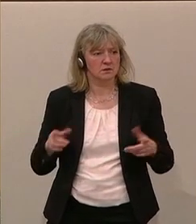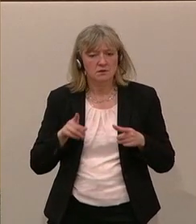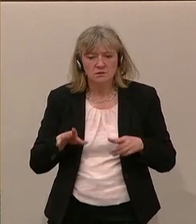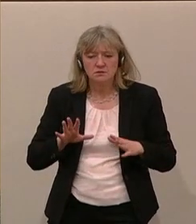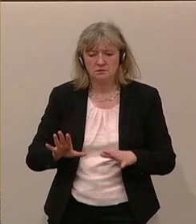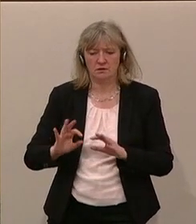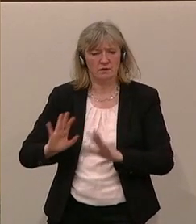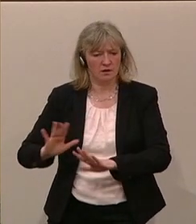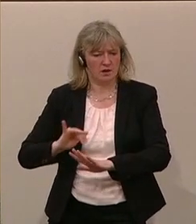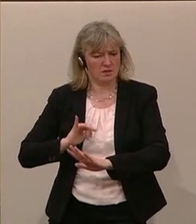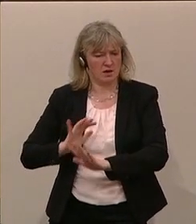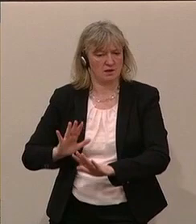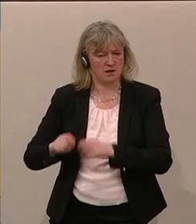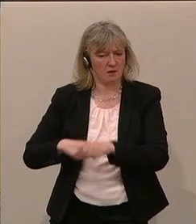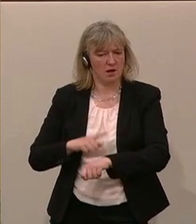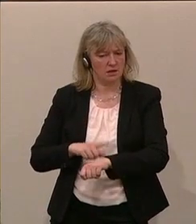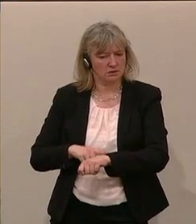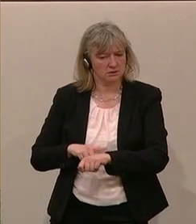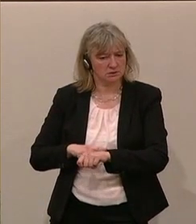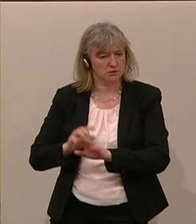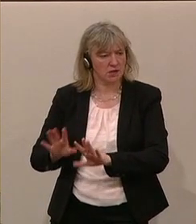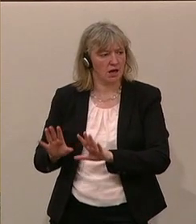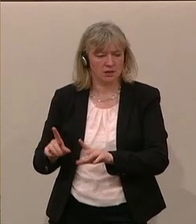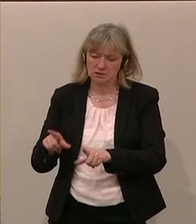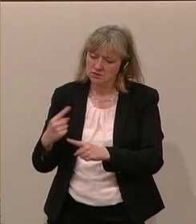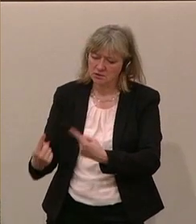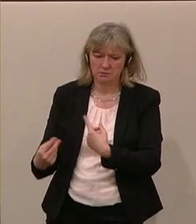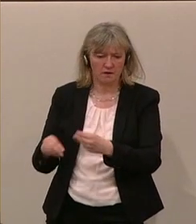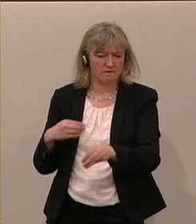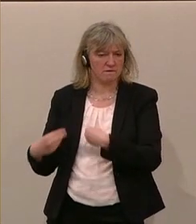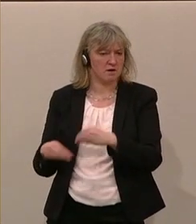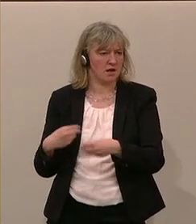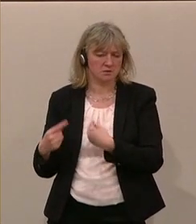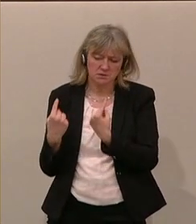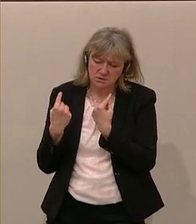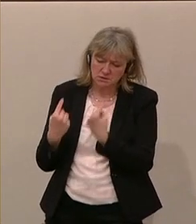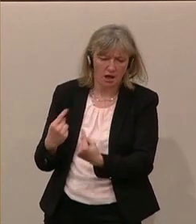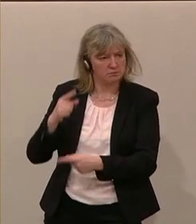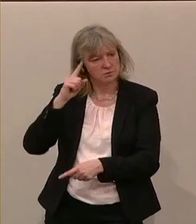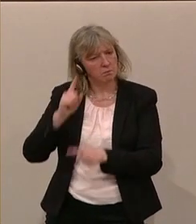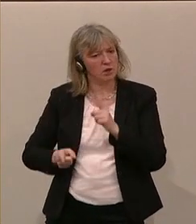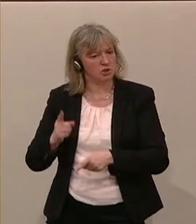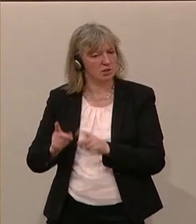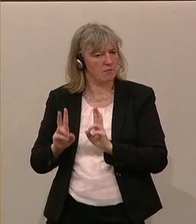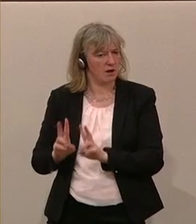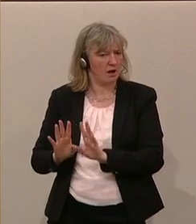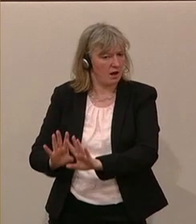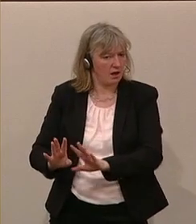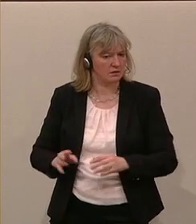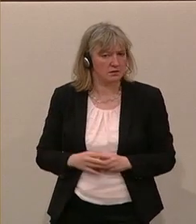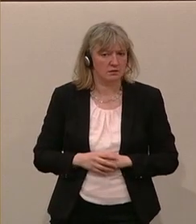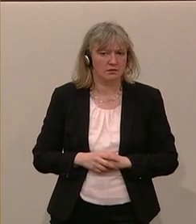eigenen Interesse ihre Arbeitszeit so weit wie möglich flexibel selbst bestimmen können.